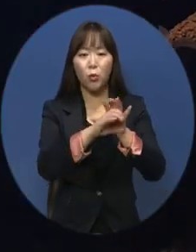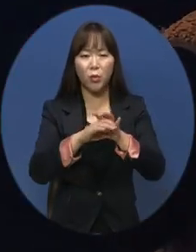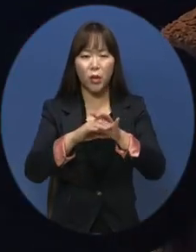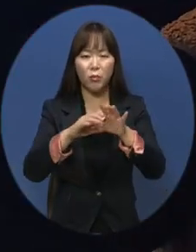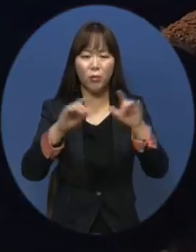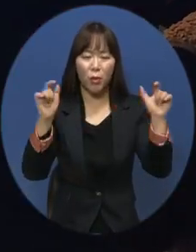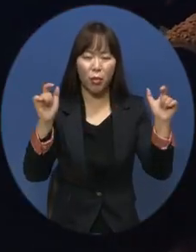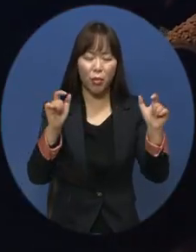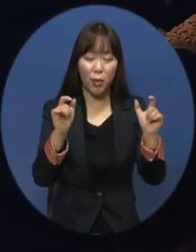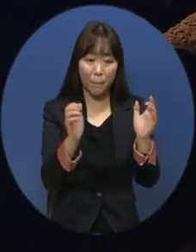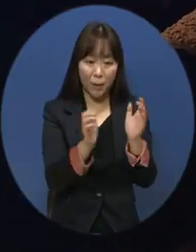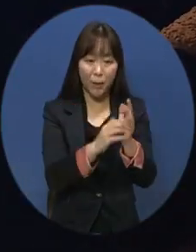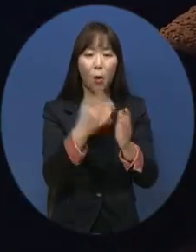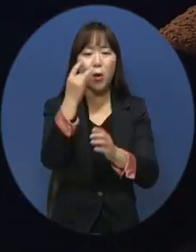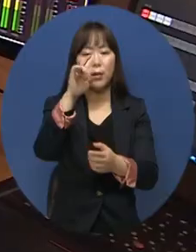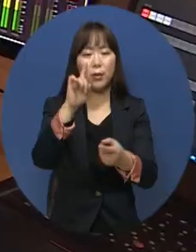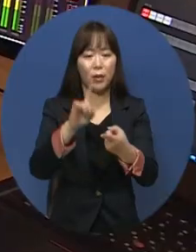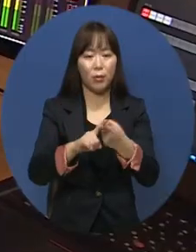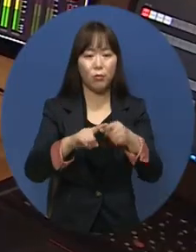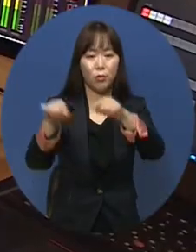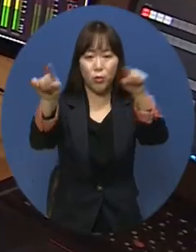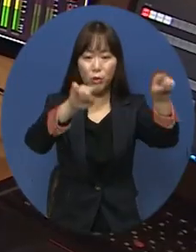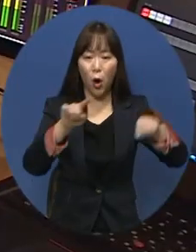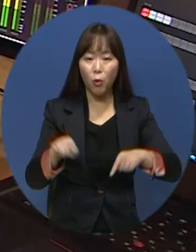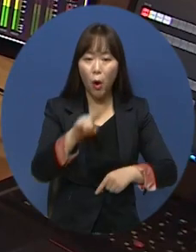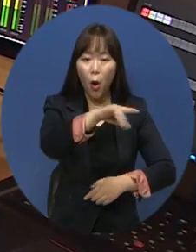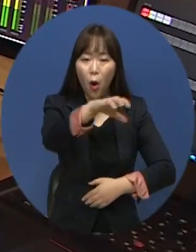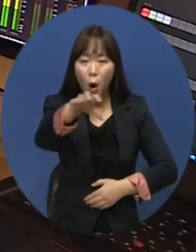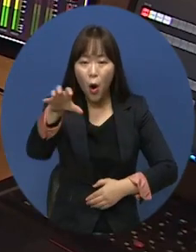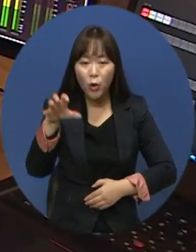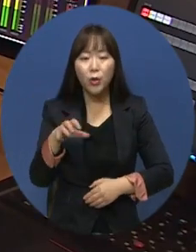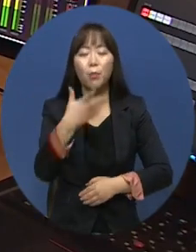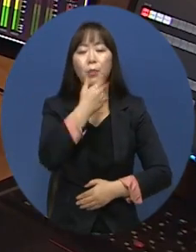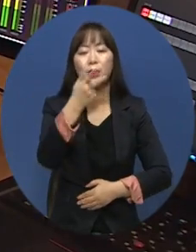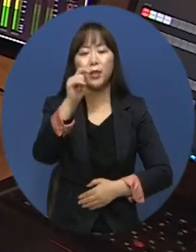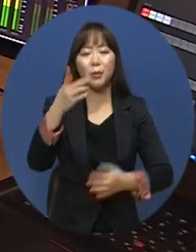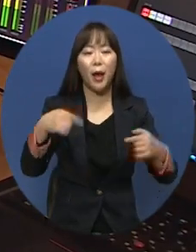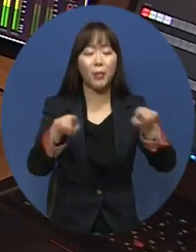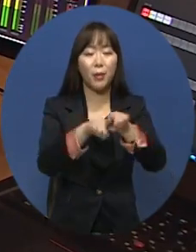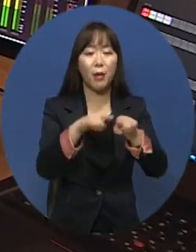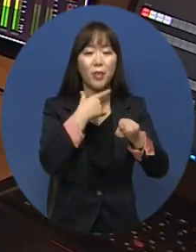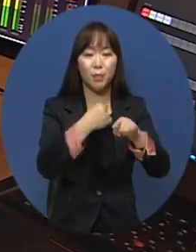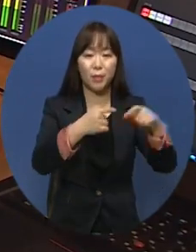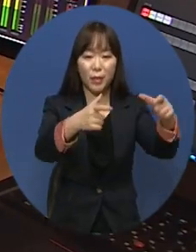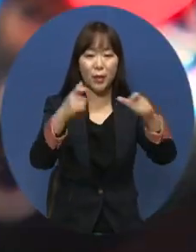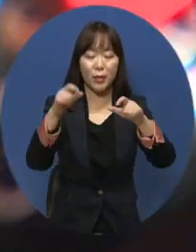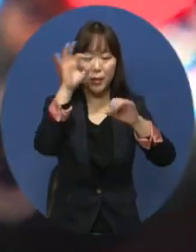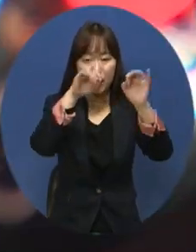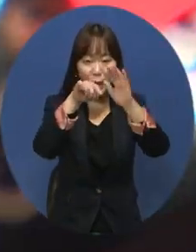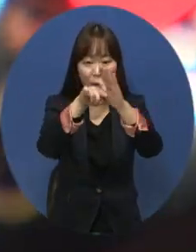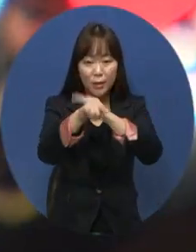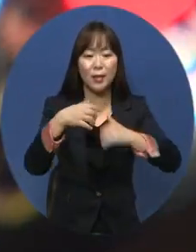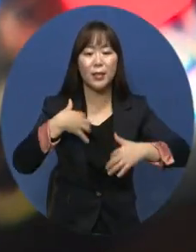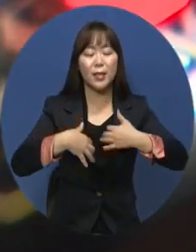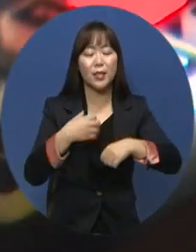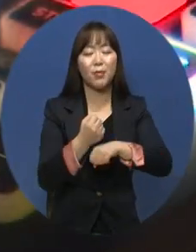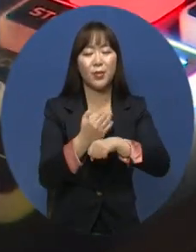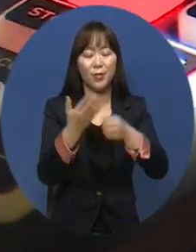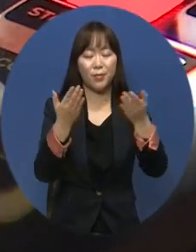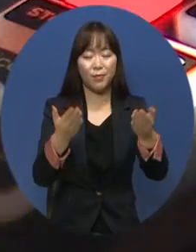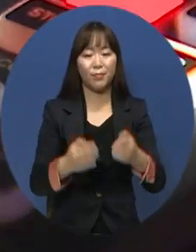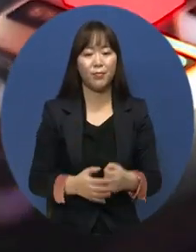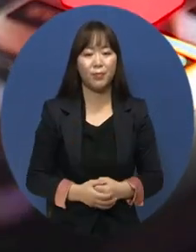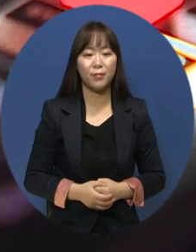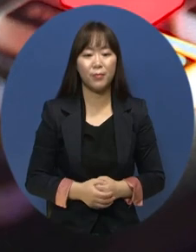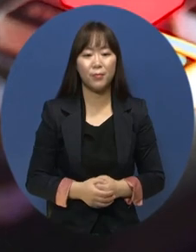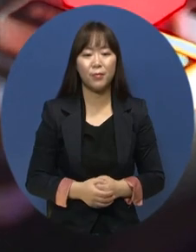대로 본래 취지에 맞춰 전국 어디든 복지TV와 함께하고 싶은 지역을 찾아가 즐거움을 선사합니다.